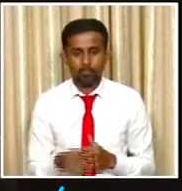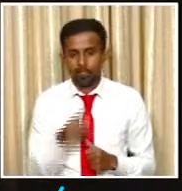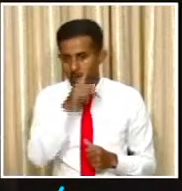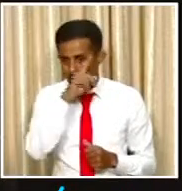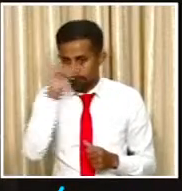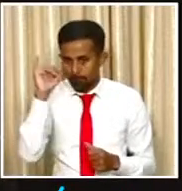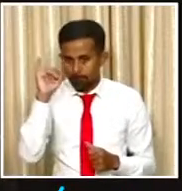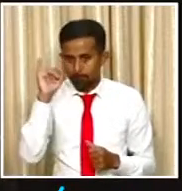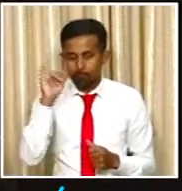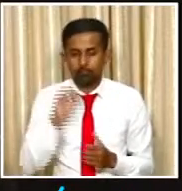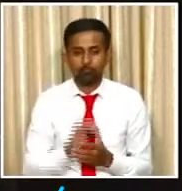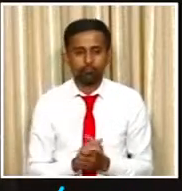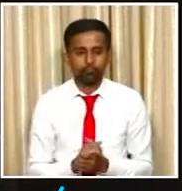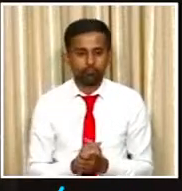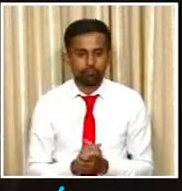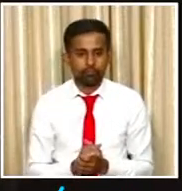6ක